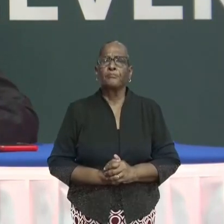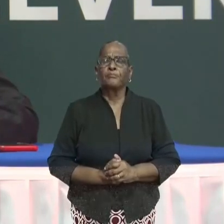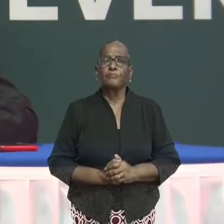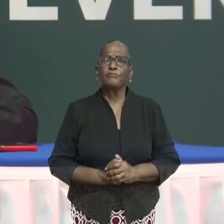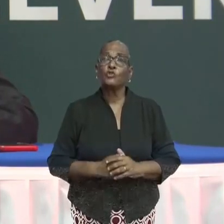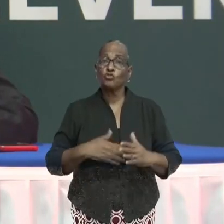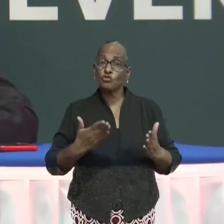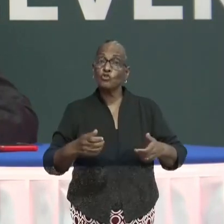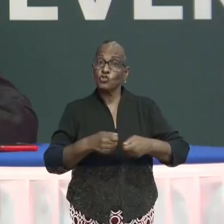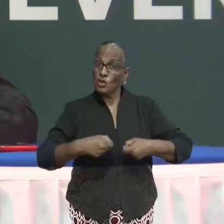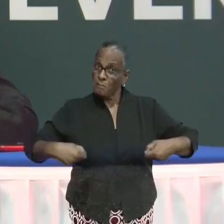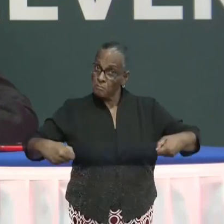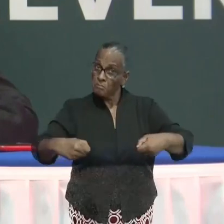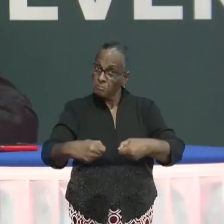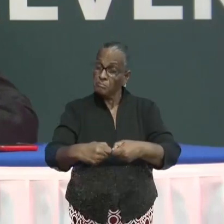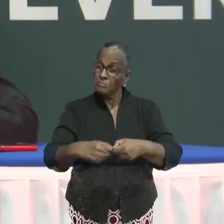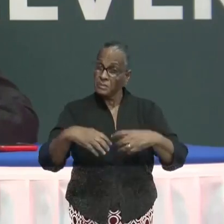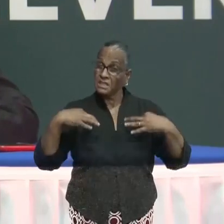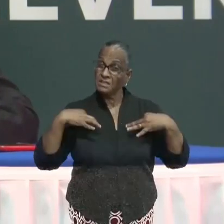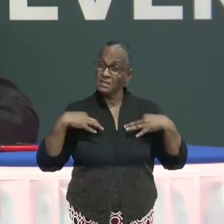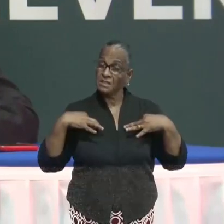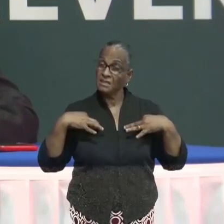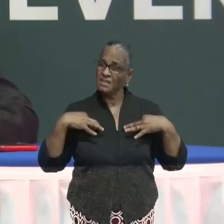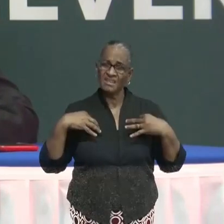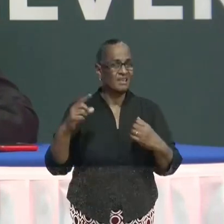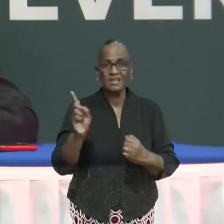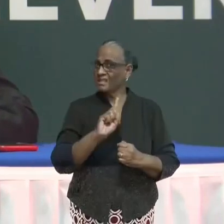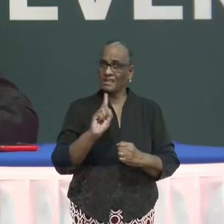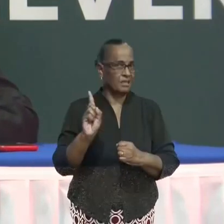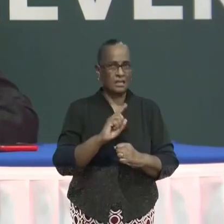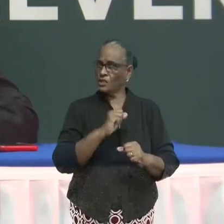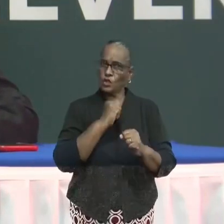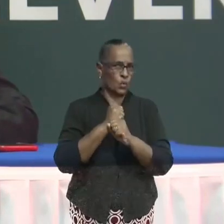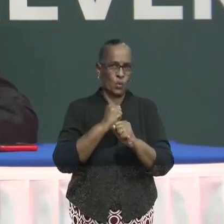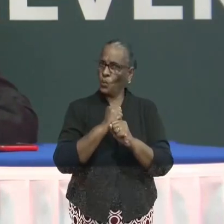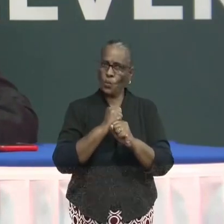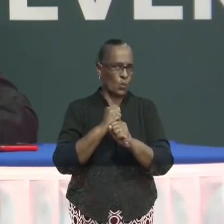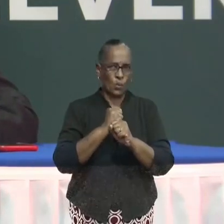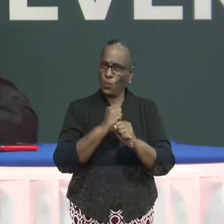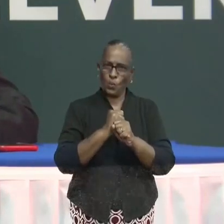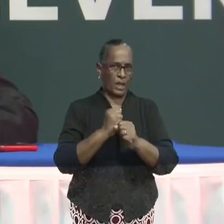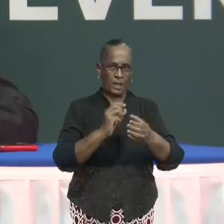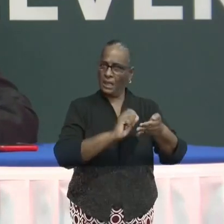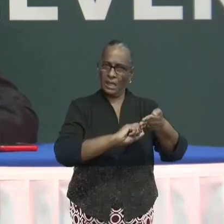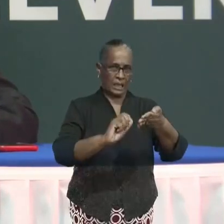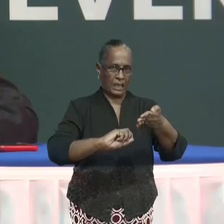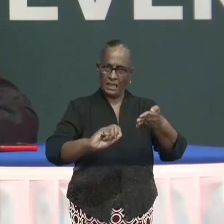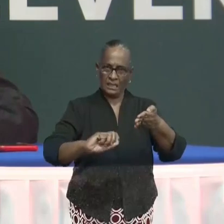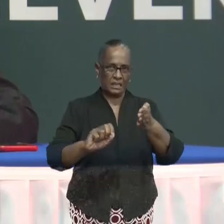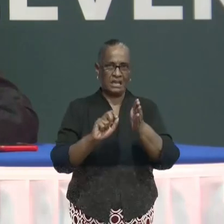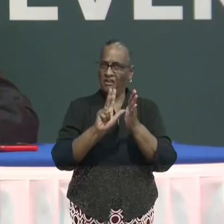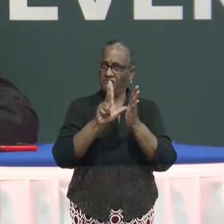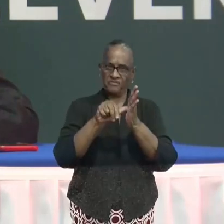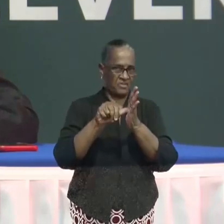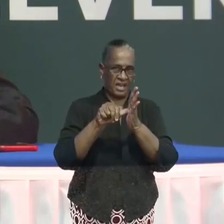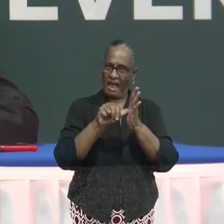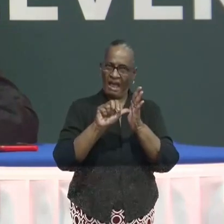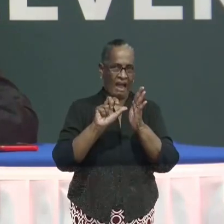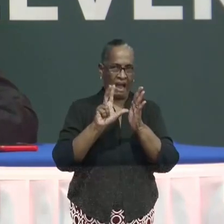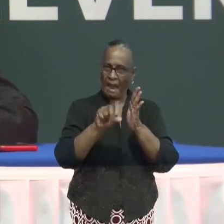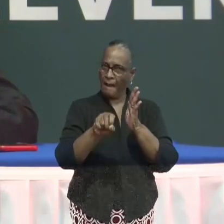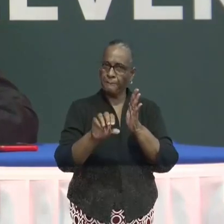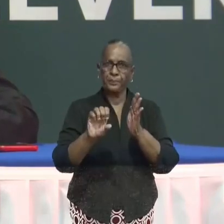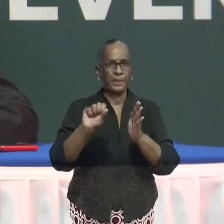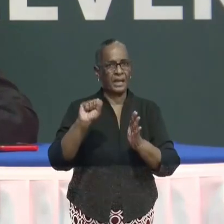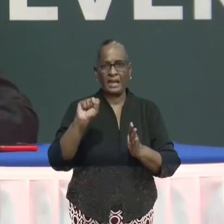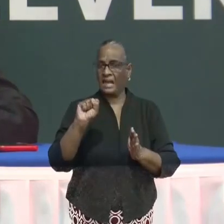Dus het ministerie voor Sociale Zaken, Nero Komoro, naar de smas doet de registratie via app naar SMS.